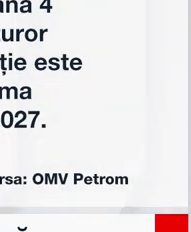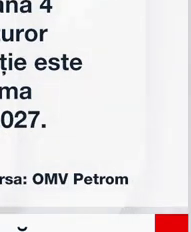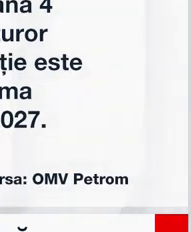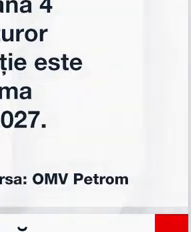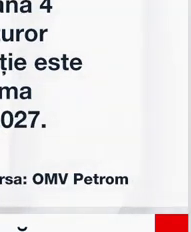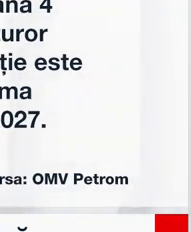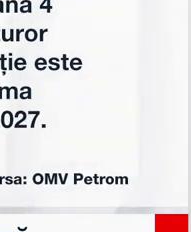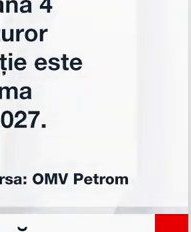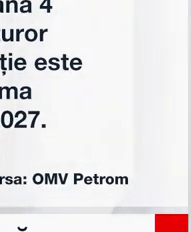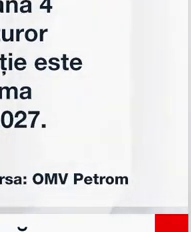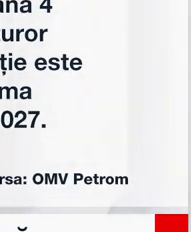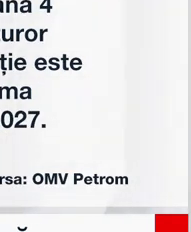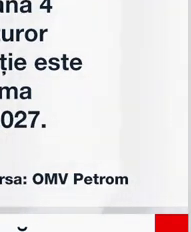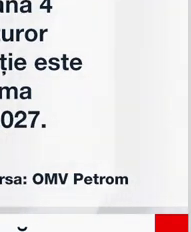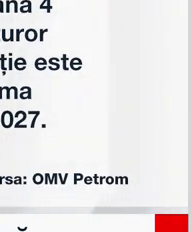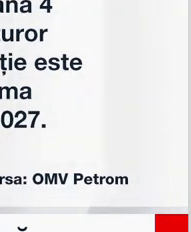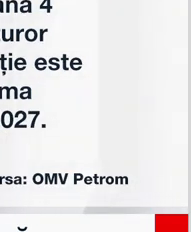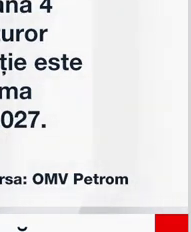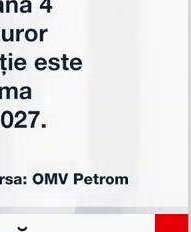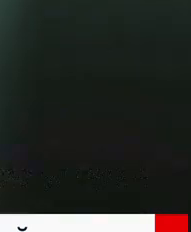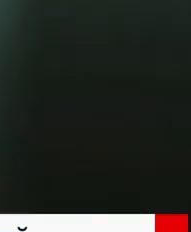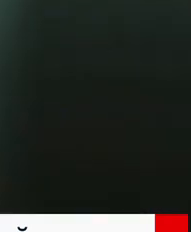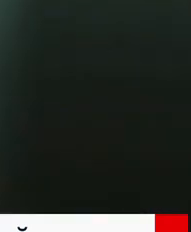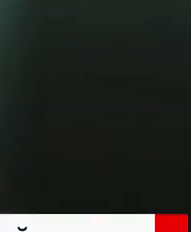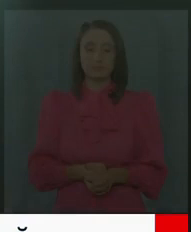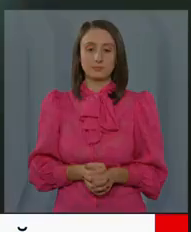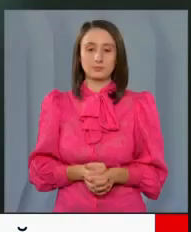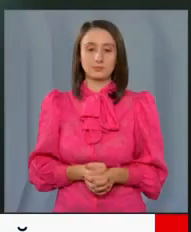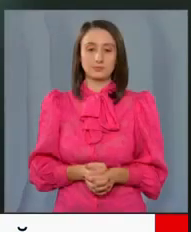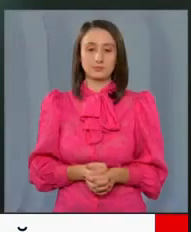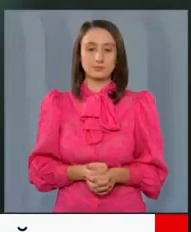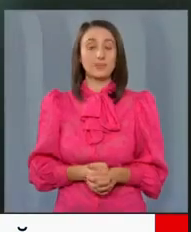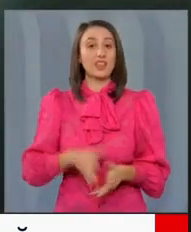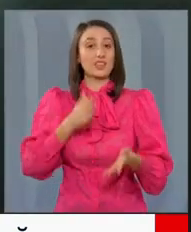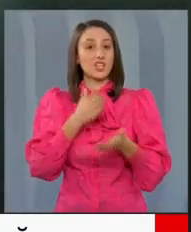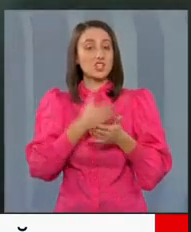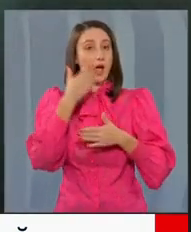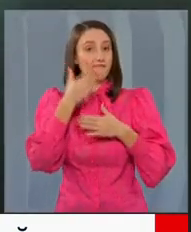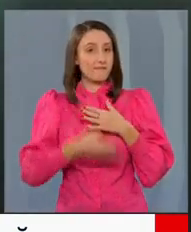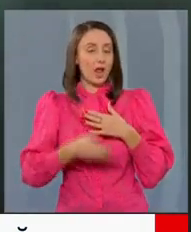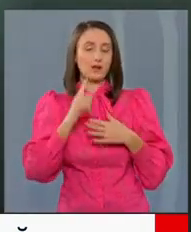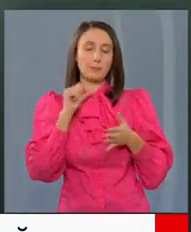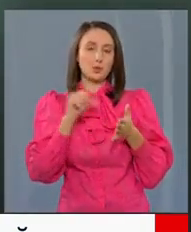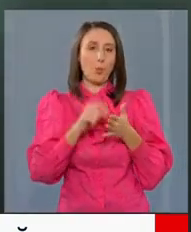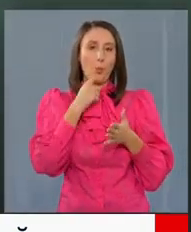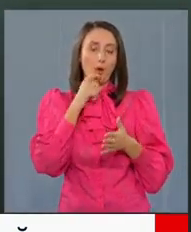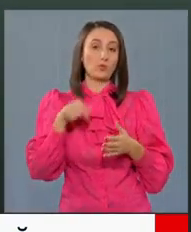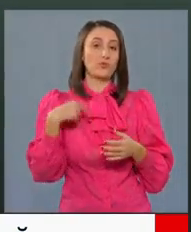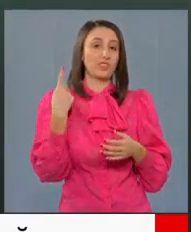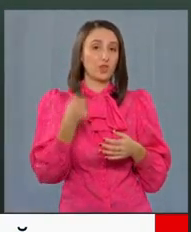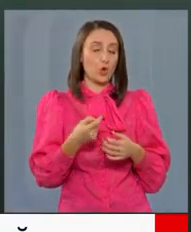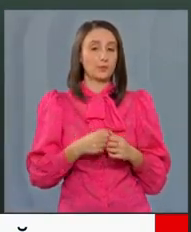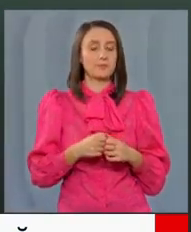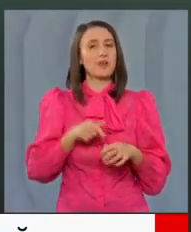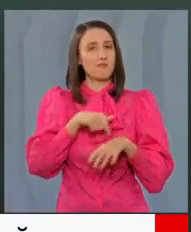anului 2027 au declarat oficialii OMV Petrom se estimează că decizia finală va fi luată la mijlocul anului următor va